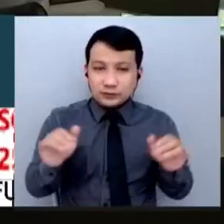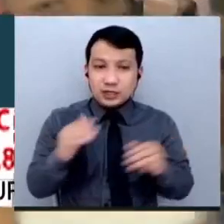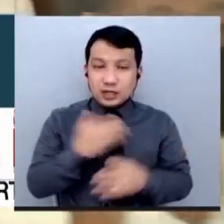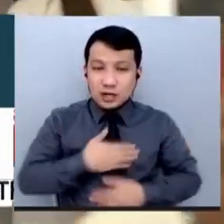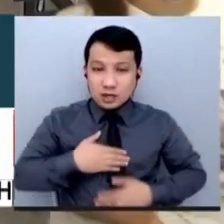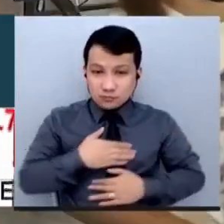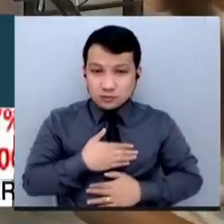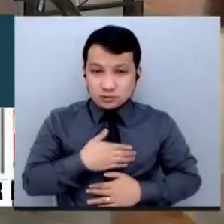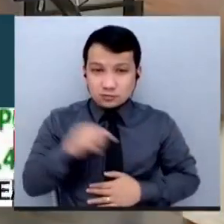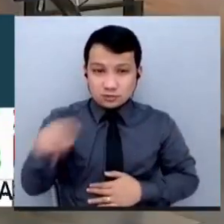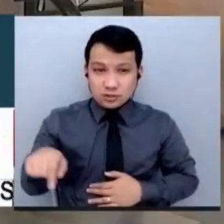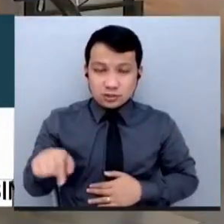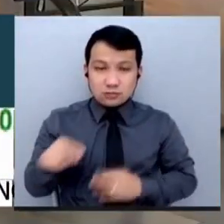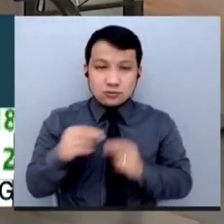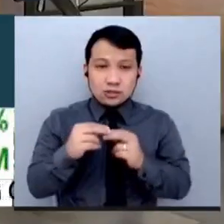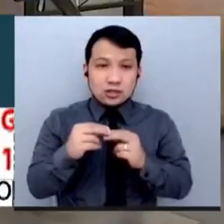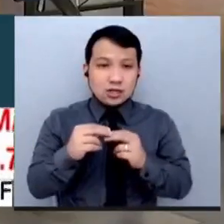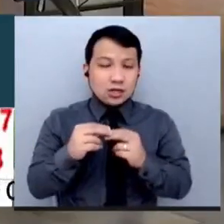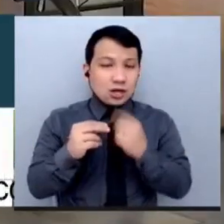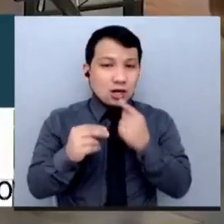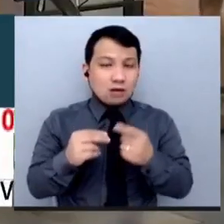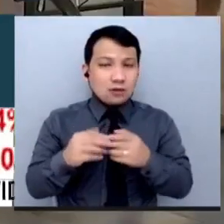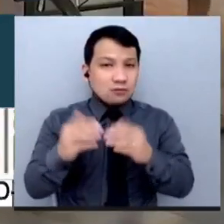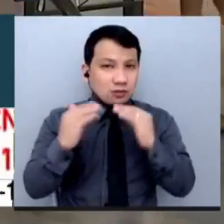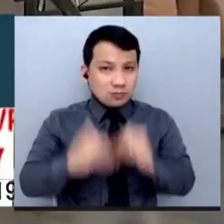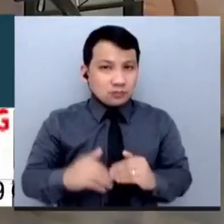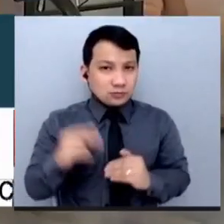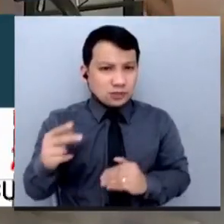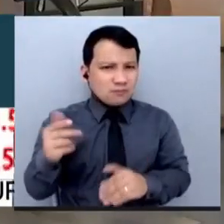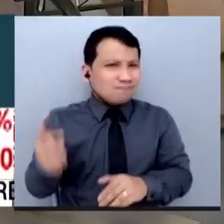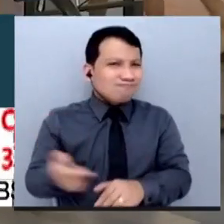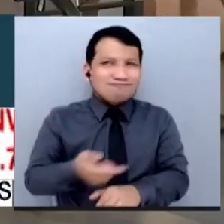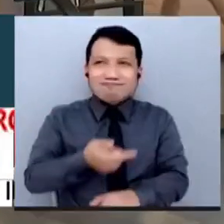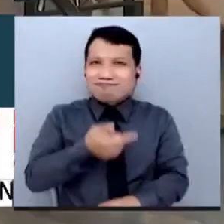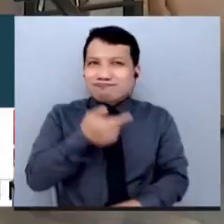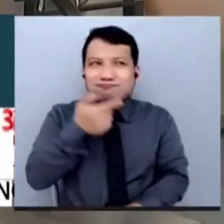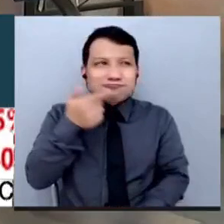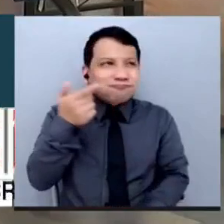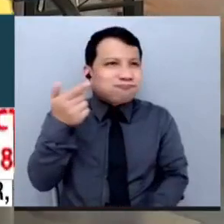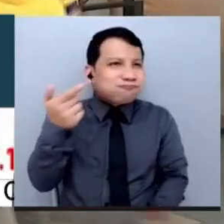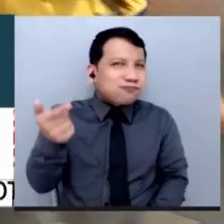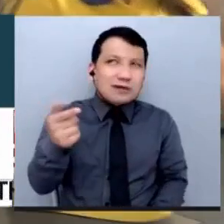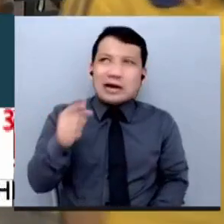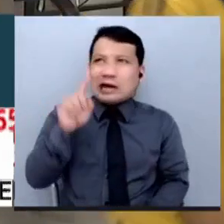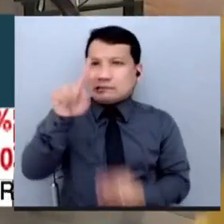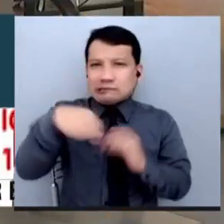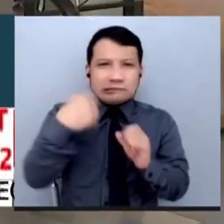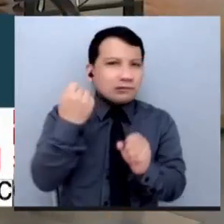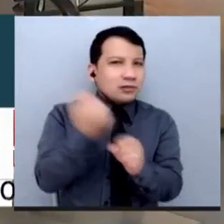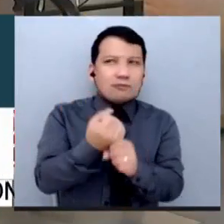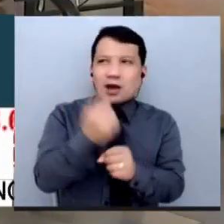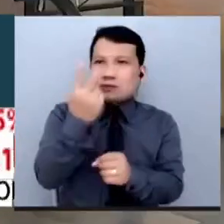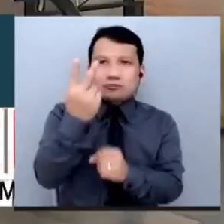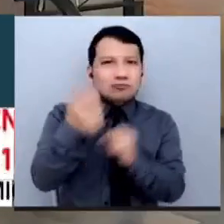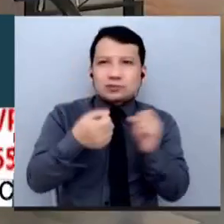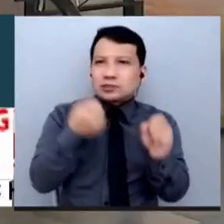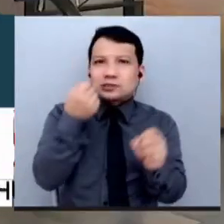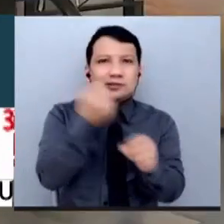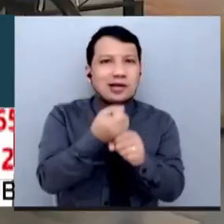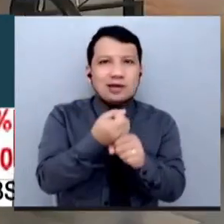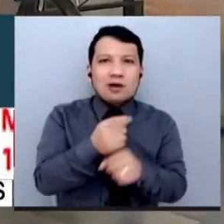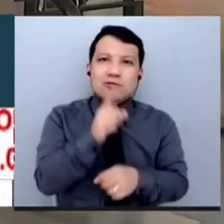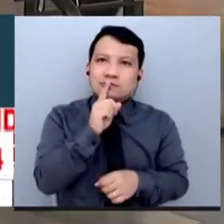bababa yung alert level. Kasi sobrang tagal na, it's over a year, almost 2 years na